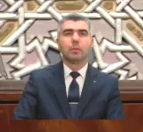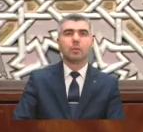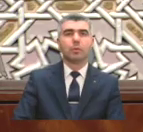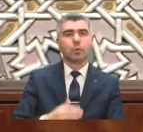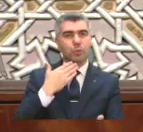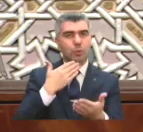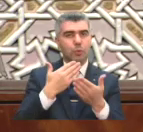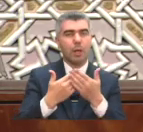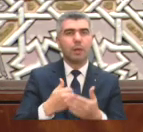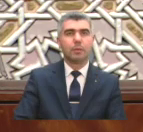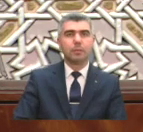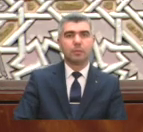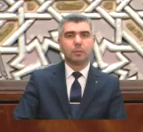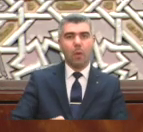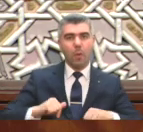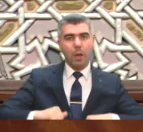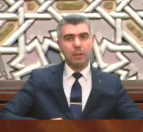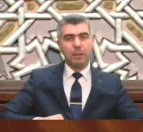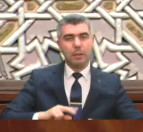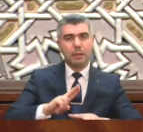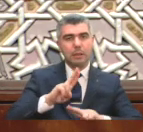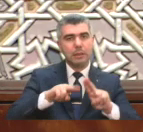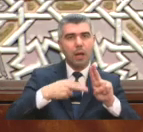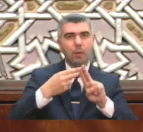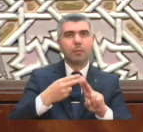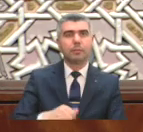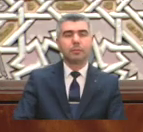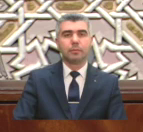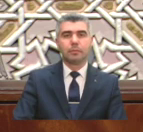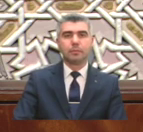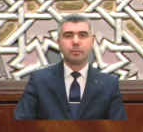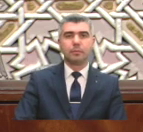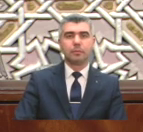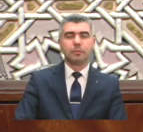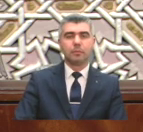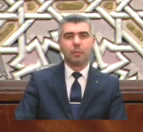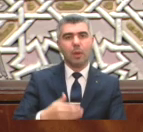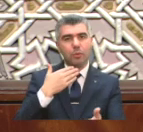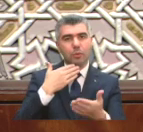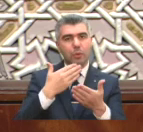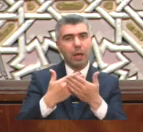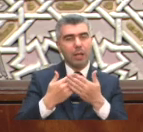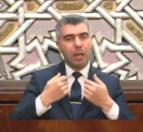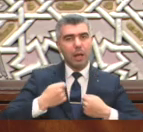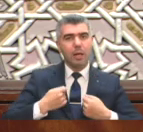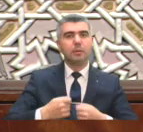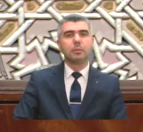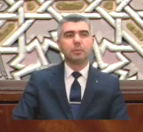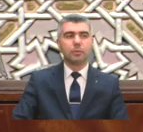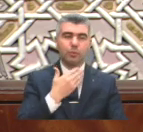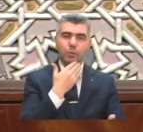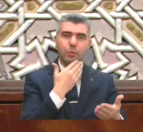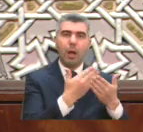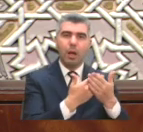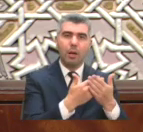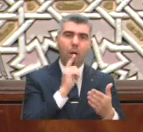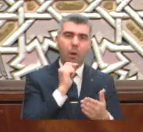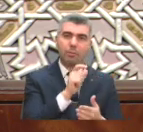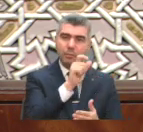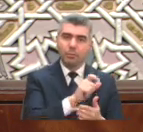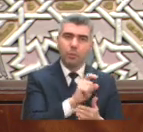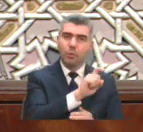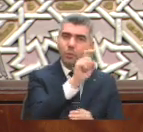شكرا سيد النائب. تفضلوا سيد الوزير المحترم. شكرا سيد الرئيس. شكرا سيد النائب المحترم على هذا السؤال.